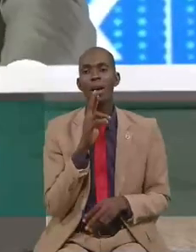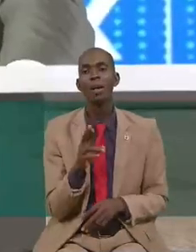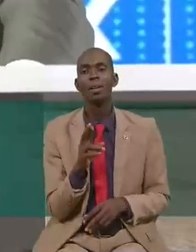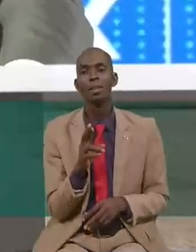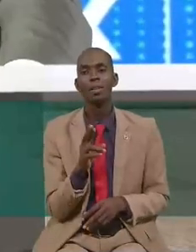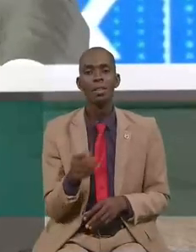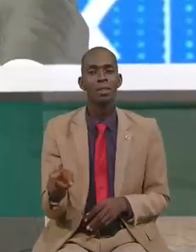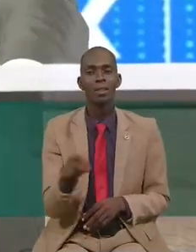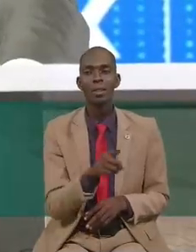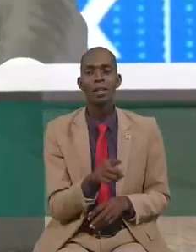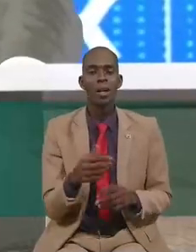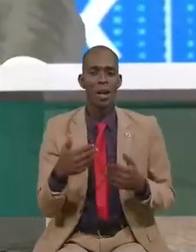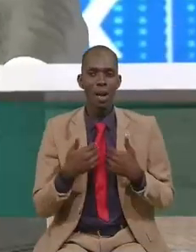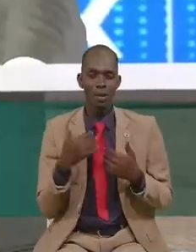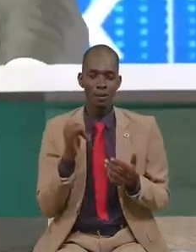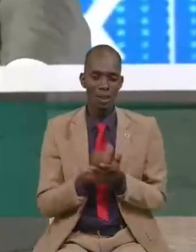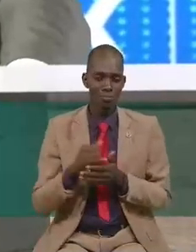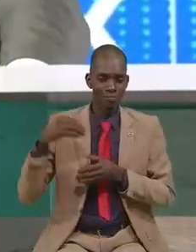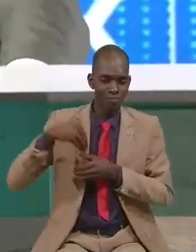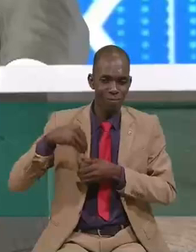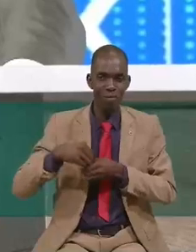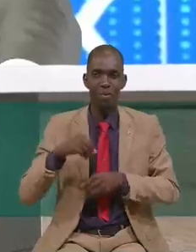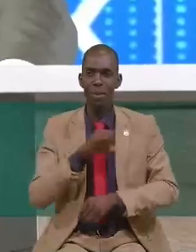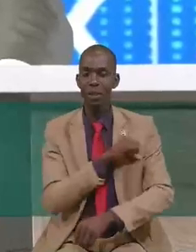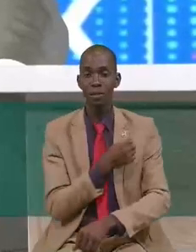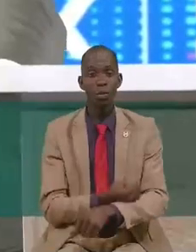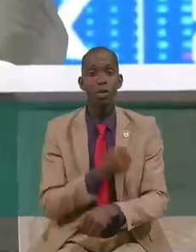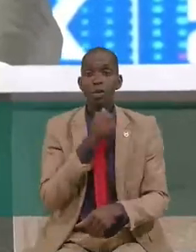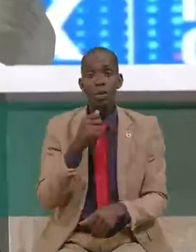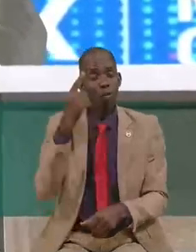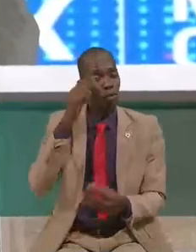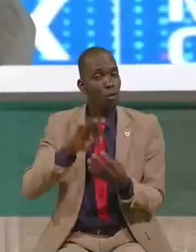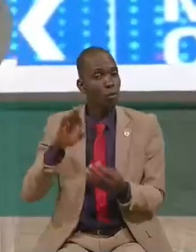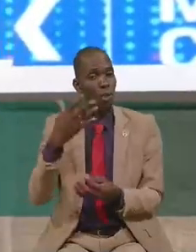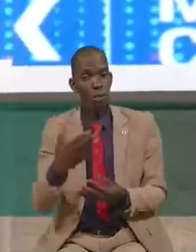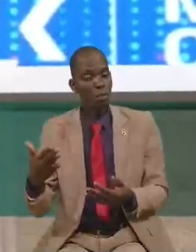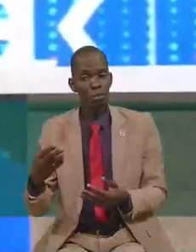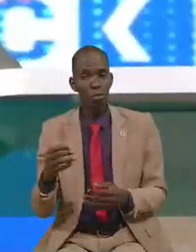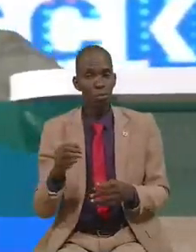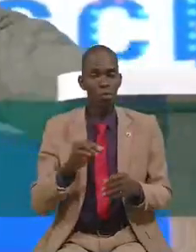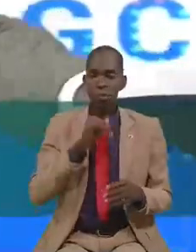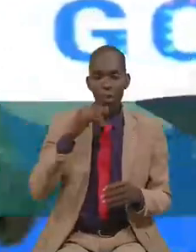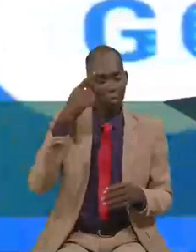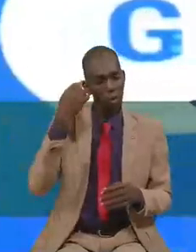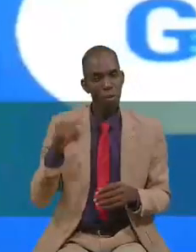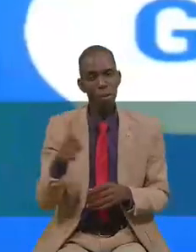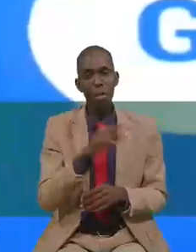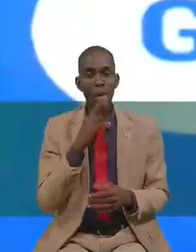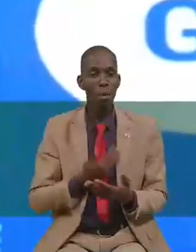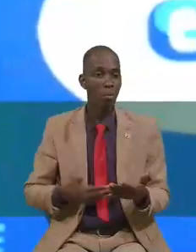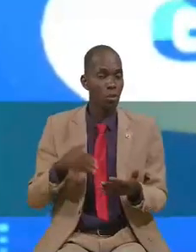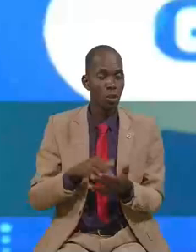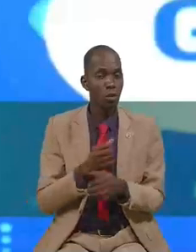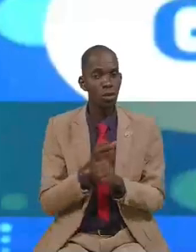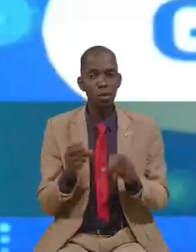Ils avaient cette force intérieure, pas spirituelle, hein, n'est pas née de nouveau. et tout ce qu'ils disaient qu'ils